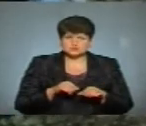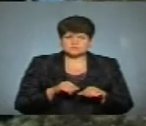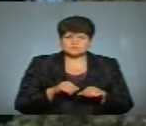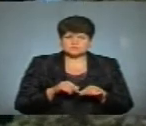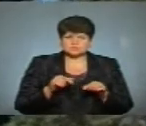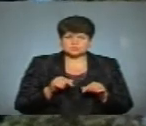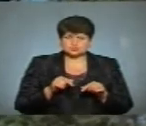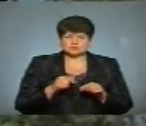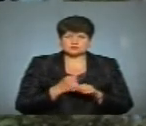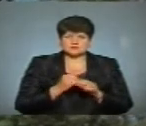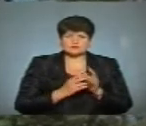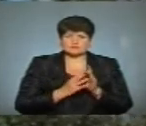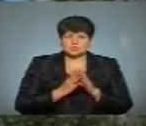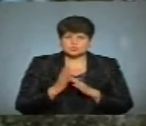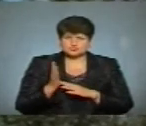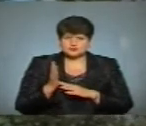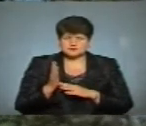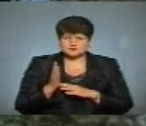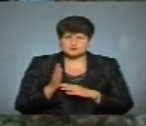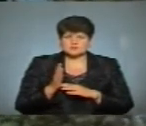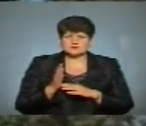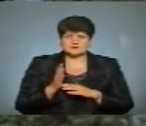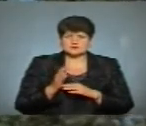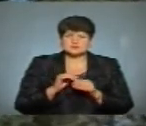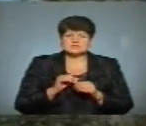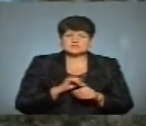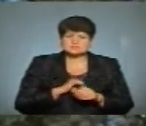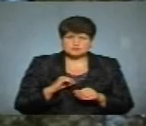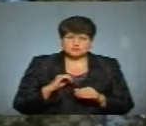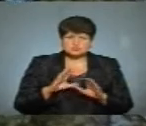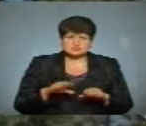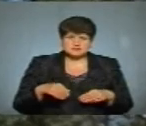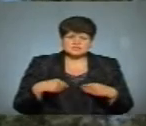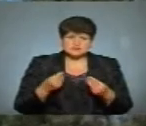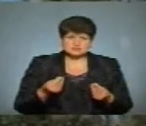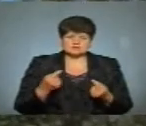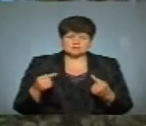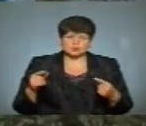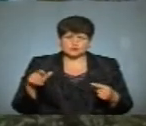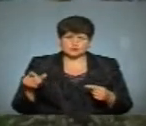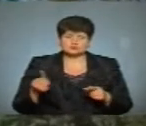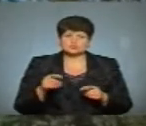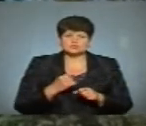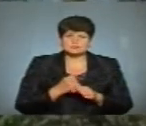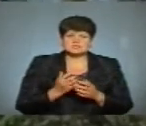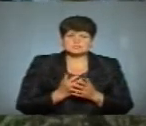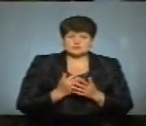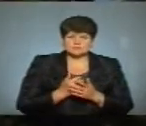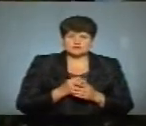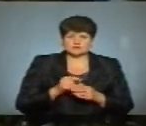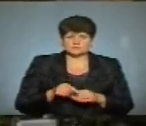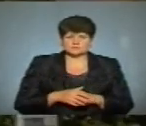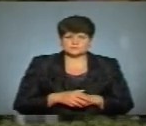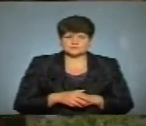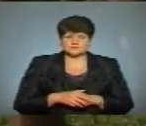тут налагоджувати процес вирощування. І мало того, крім самого, ще дати для інших людей можливість щось робити, щось заробляти тут на рідній землі.